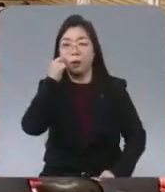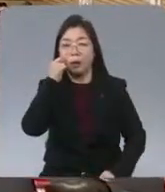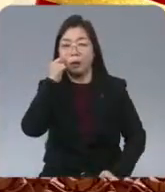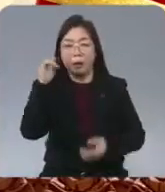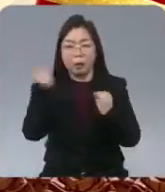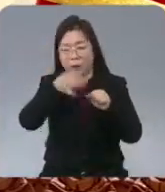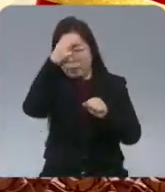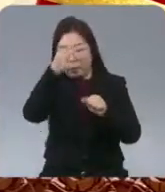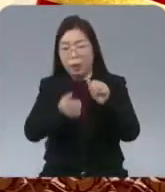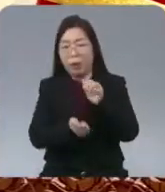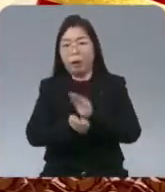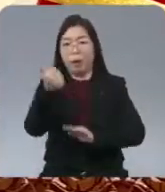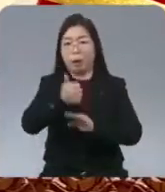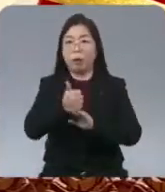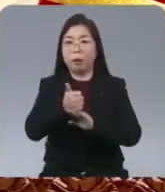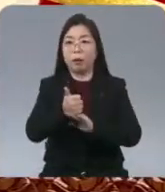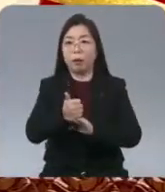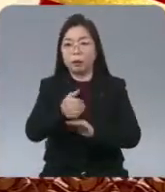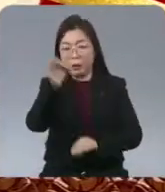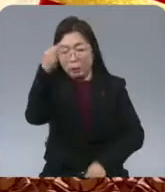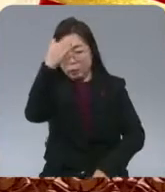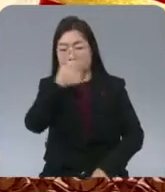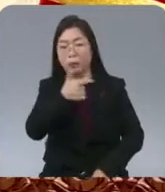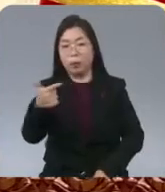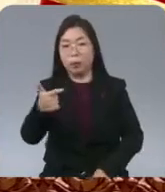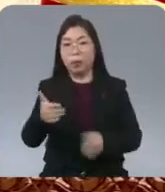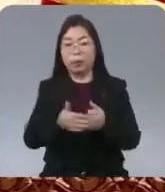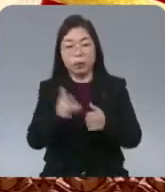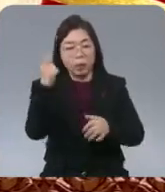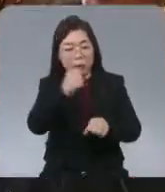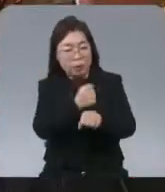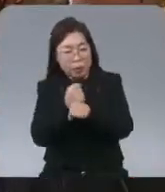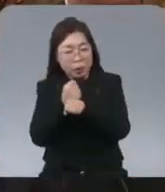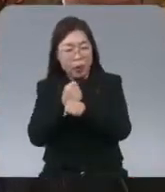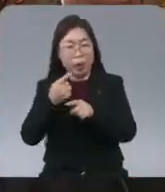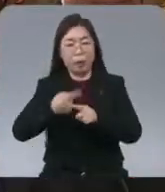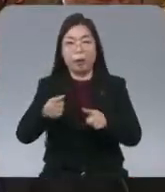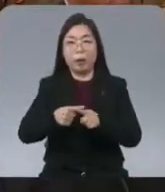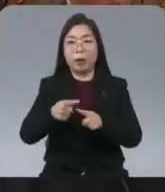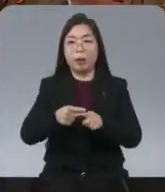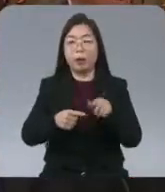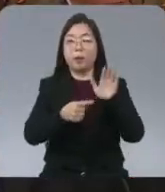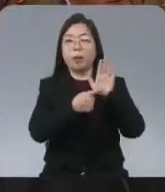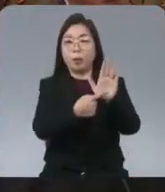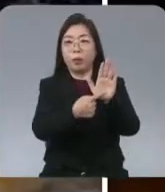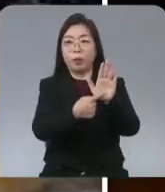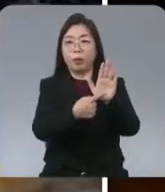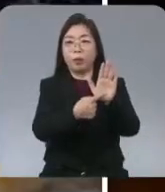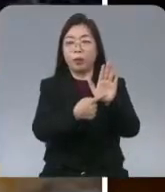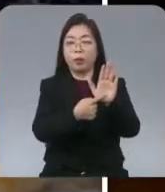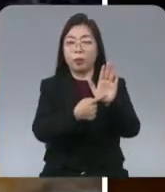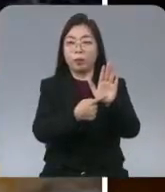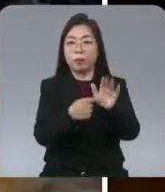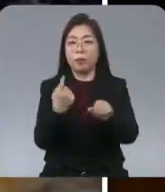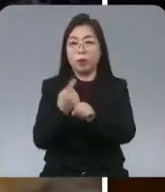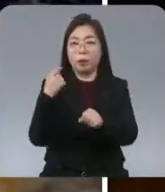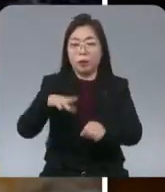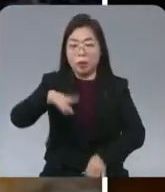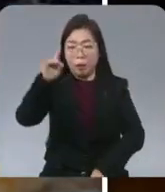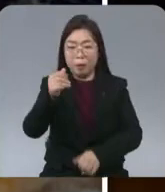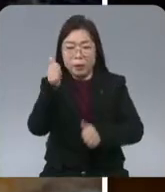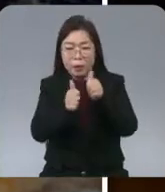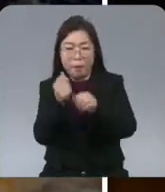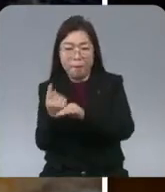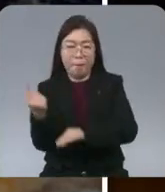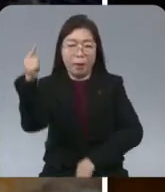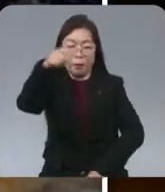作为战略武器最优先5大课题之一。去年北韩首次试射高超音速导弹后，韩国